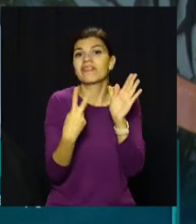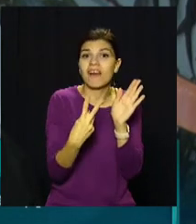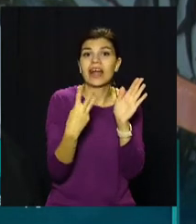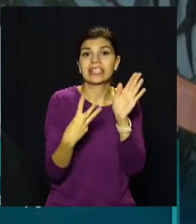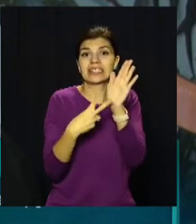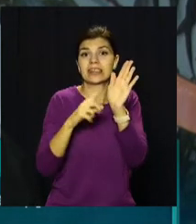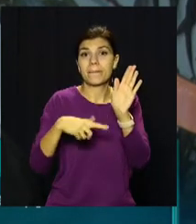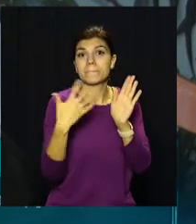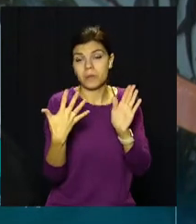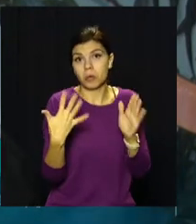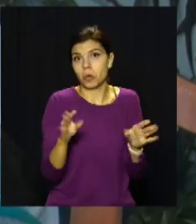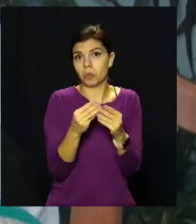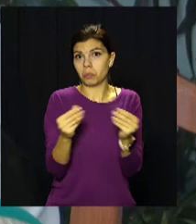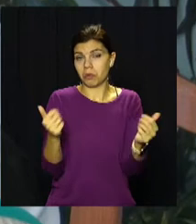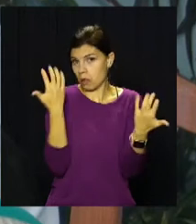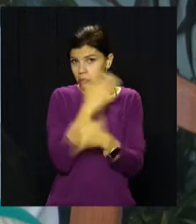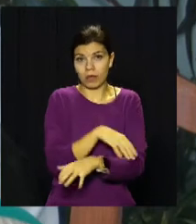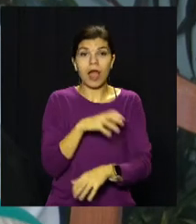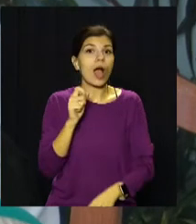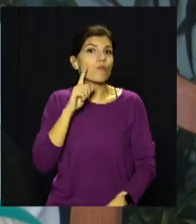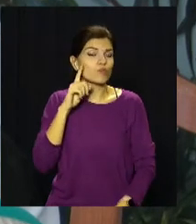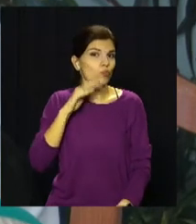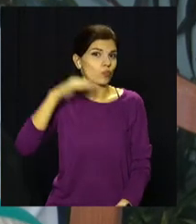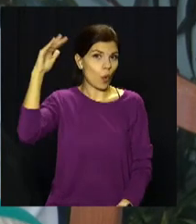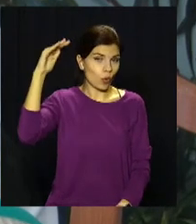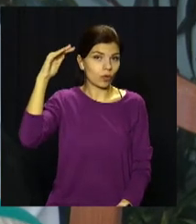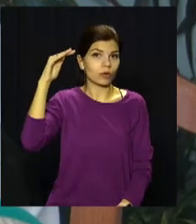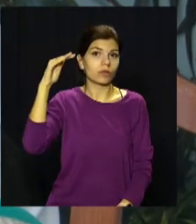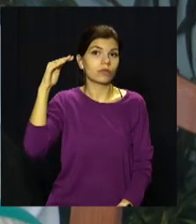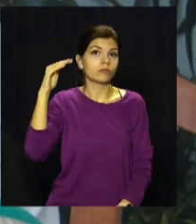37,2-37,5 і все уходить. Молоде населення